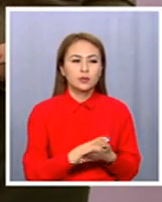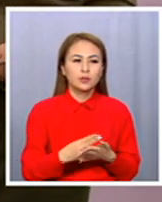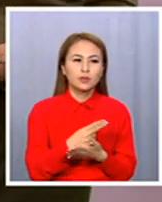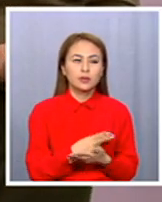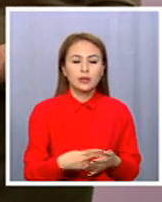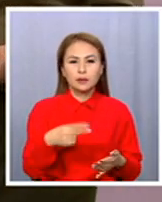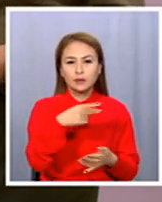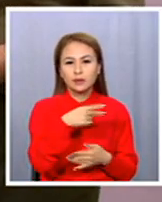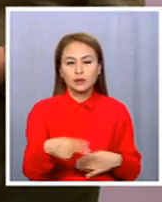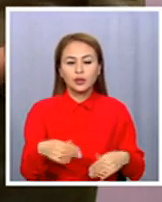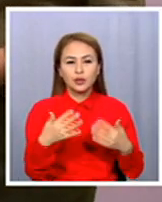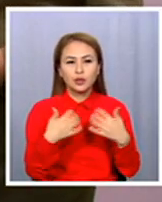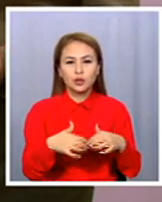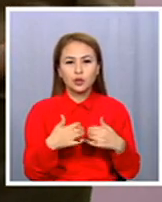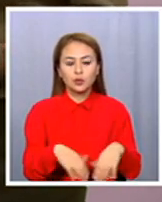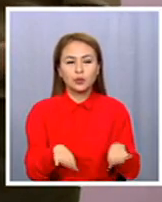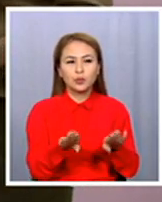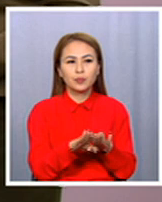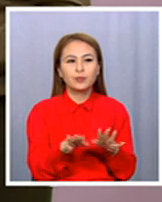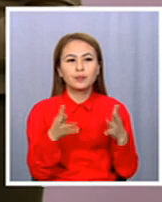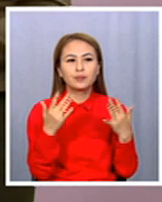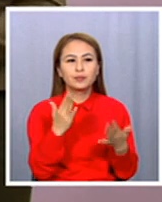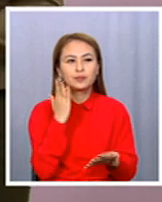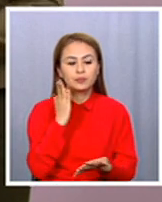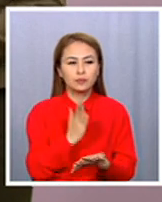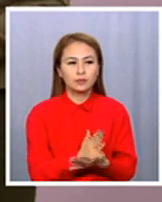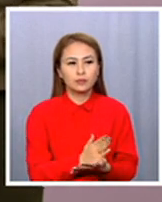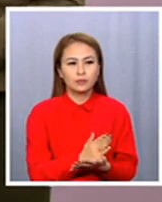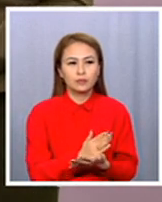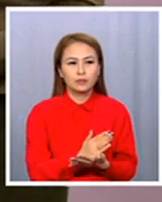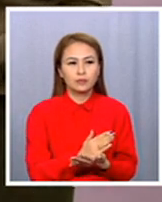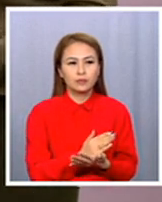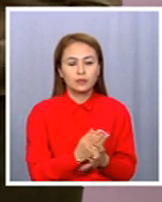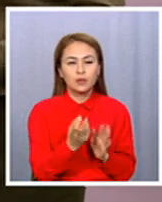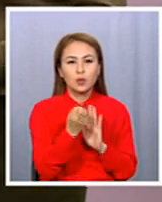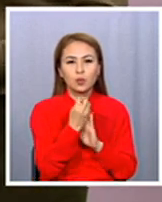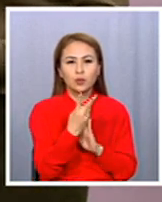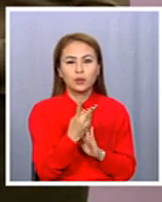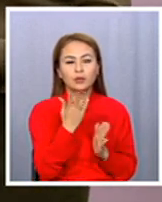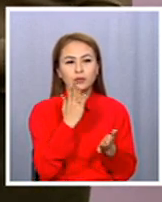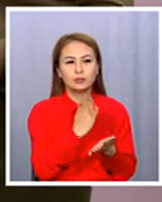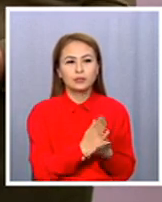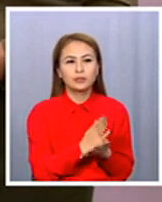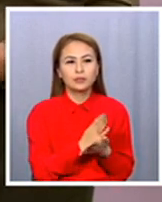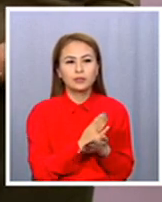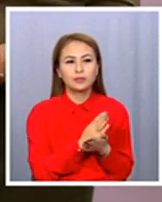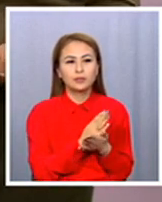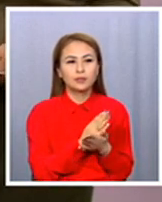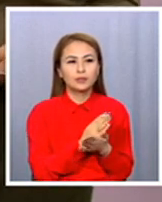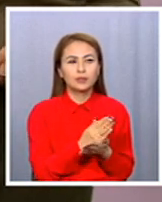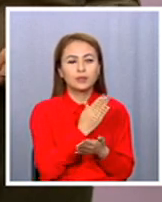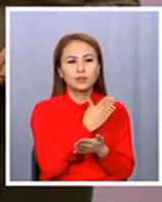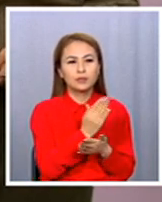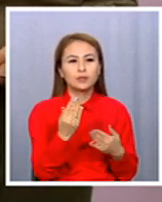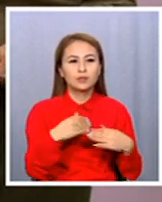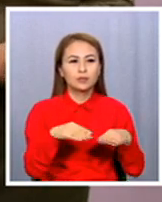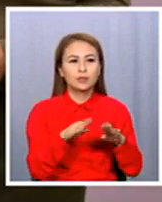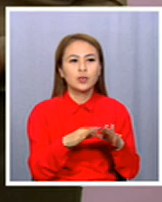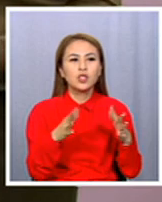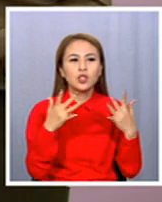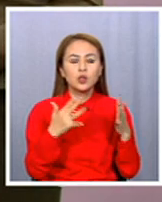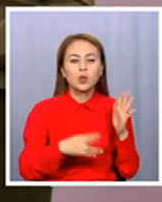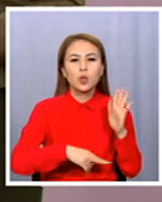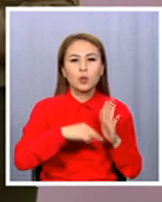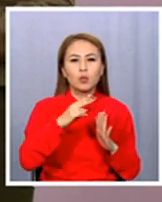Теңдей неше бөлікке бөлінген? Теңдей 12 бөлікке бөлінген. Оның нешеуі